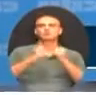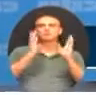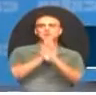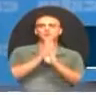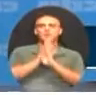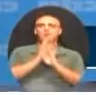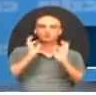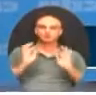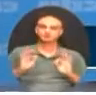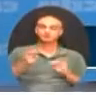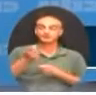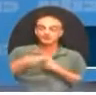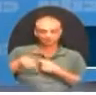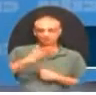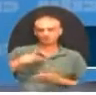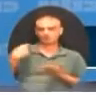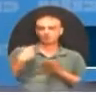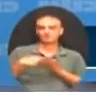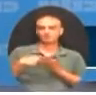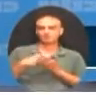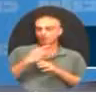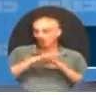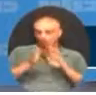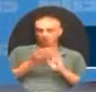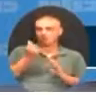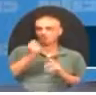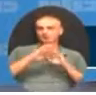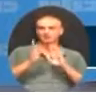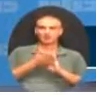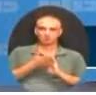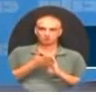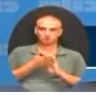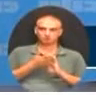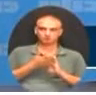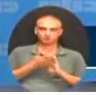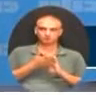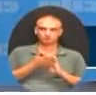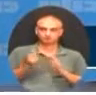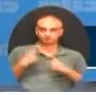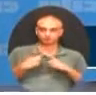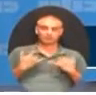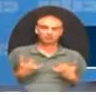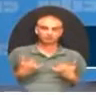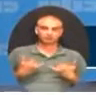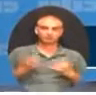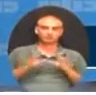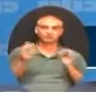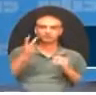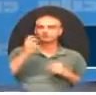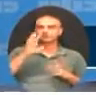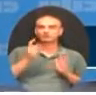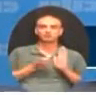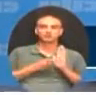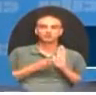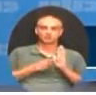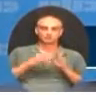טרור, והחקלאים יפוצו עד השקל האחרון. עד כה נפתחו 25